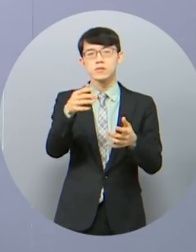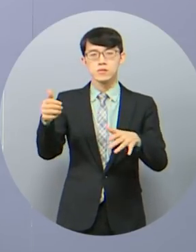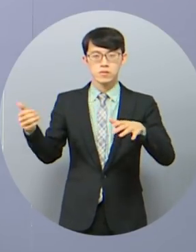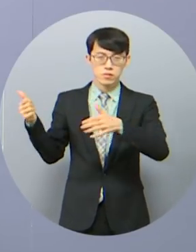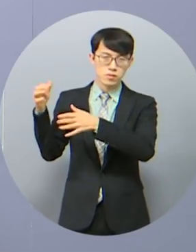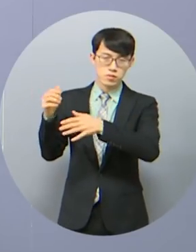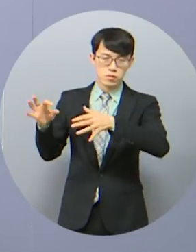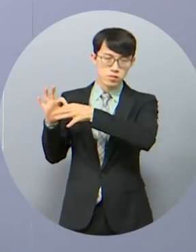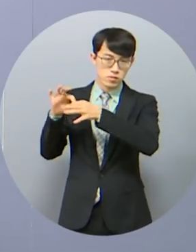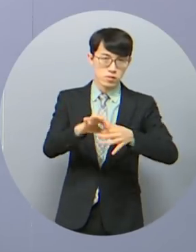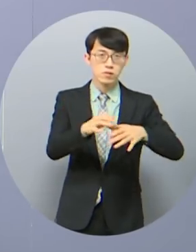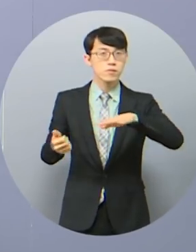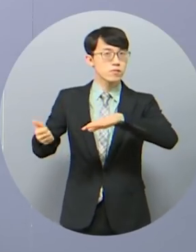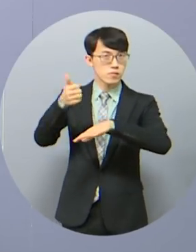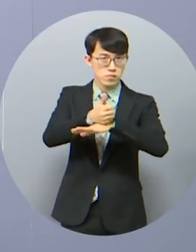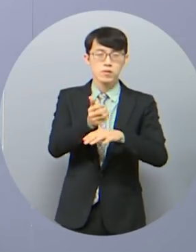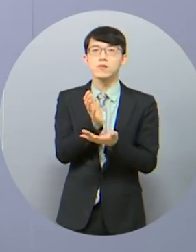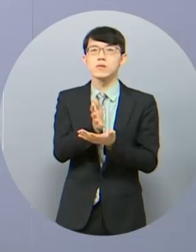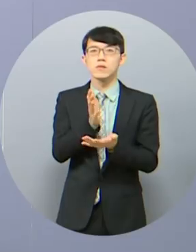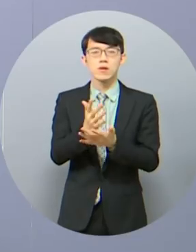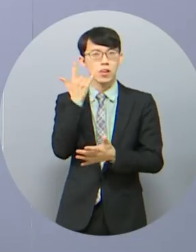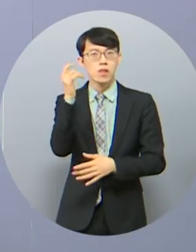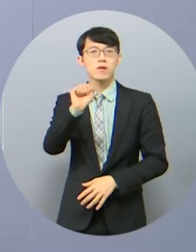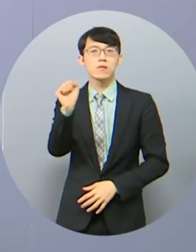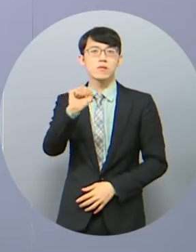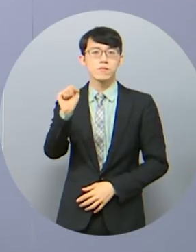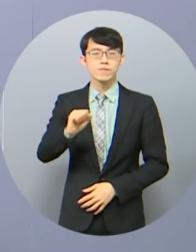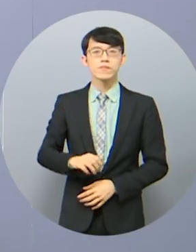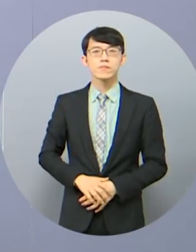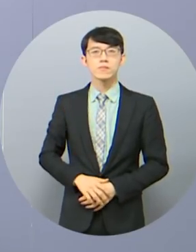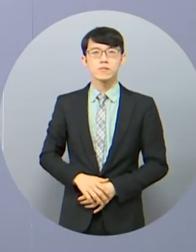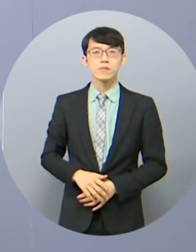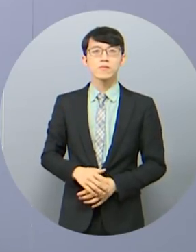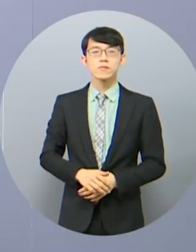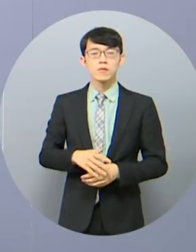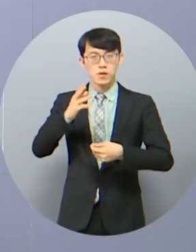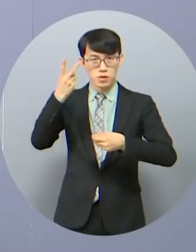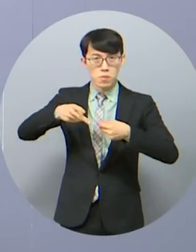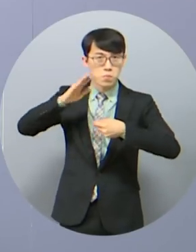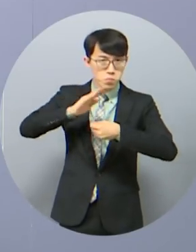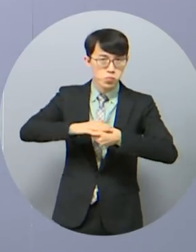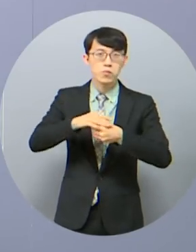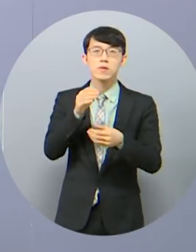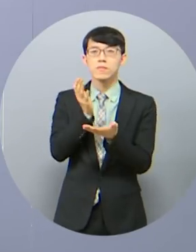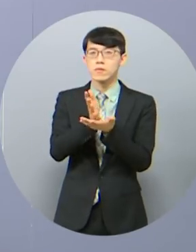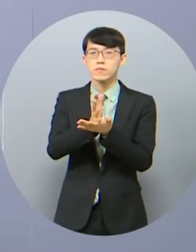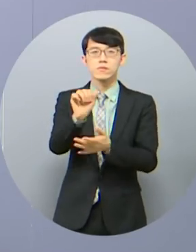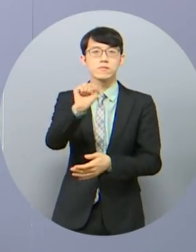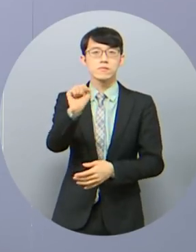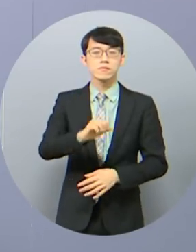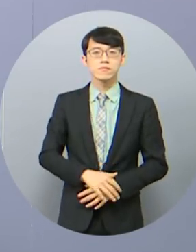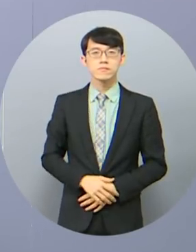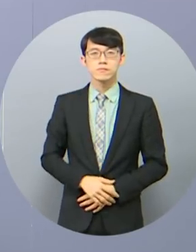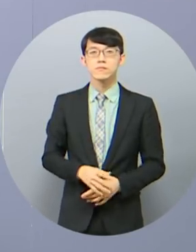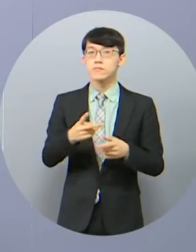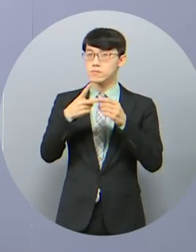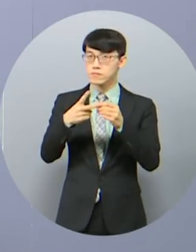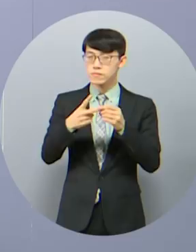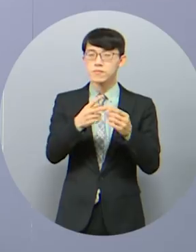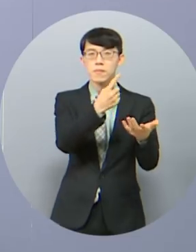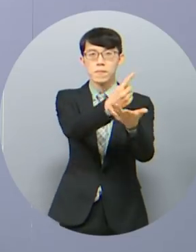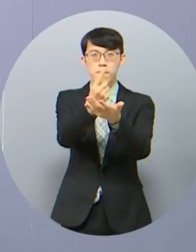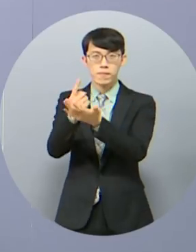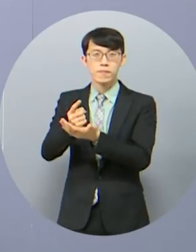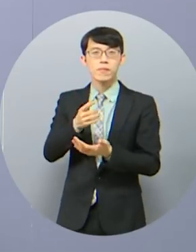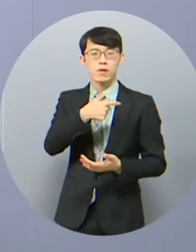政见，不予等候，亦不得补行发表政见。二、每一候选人发表政见